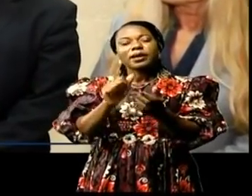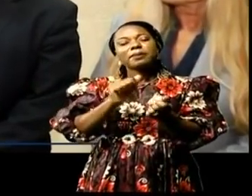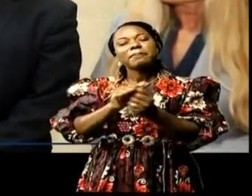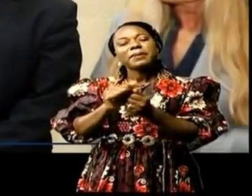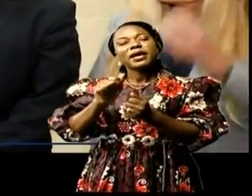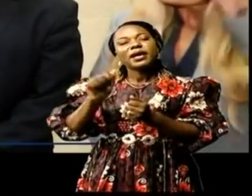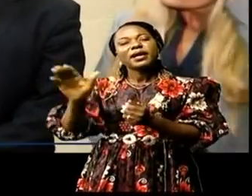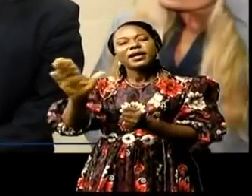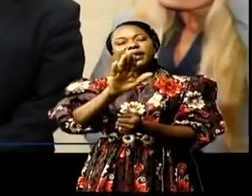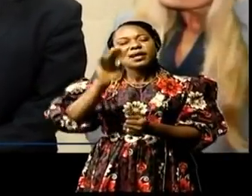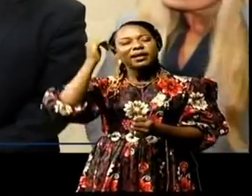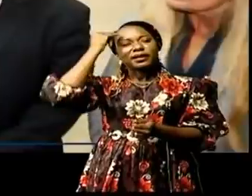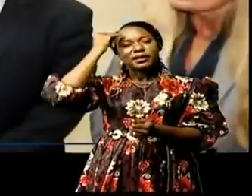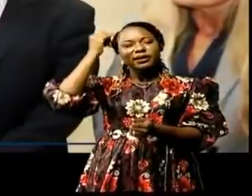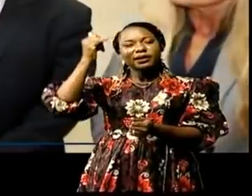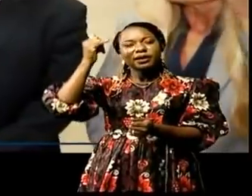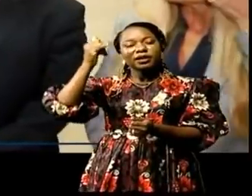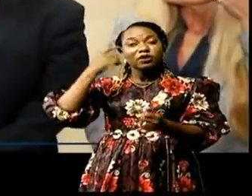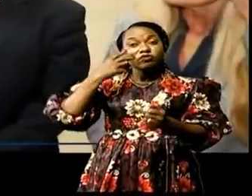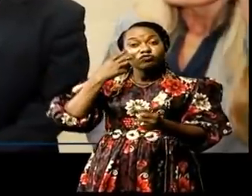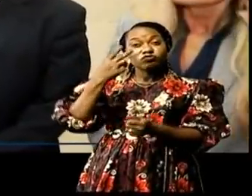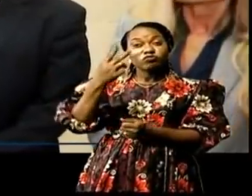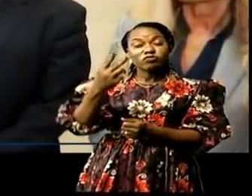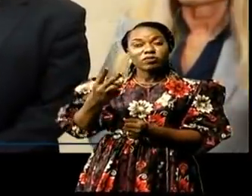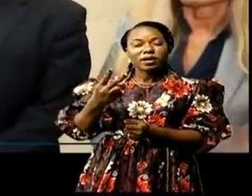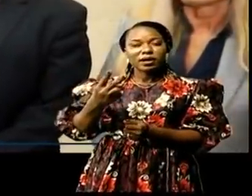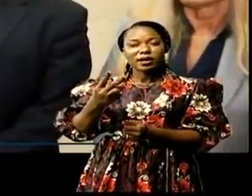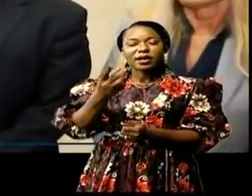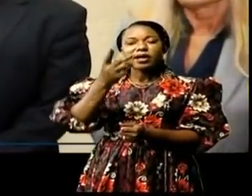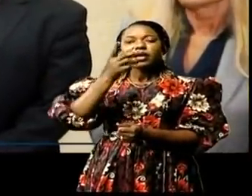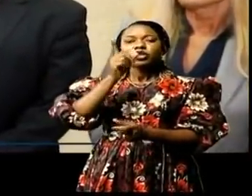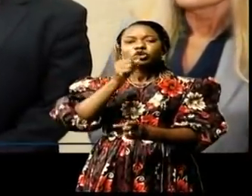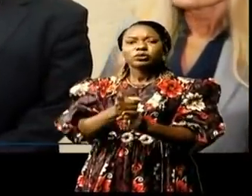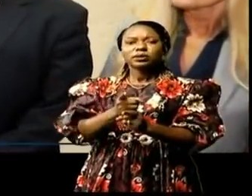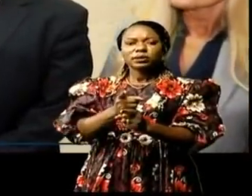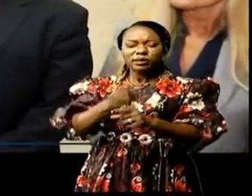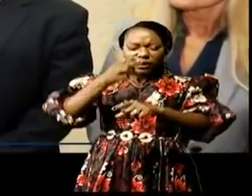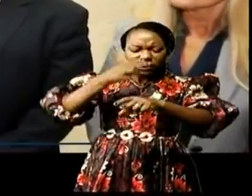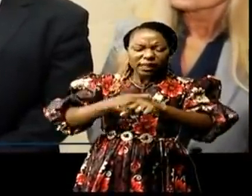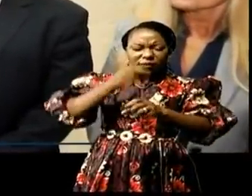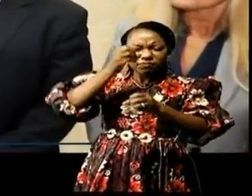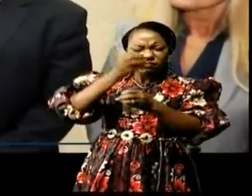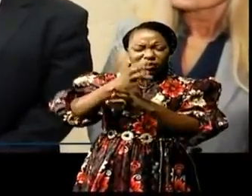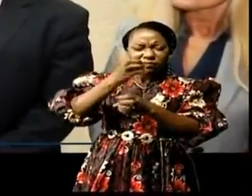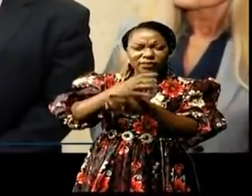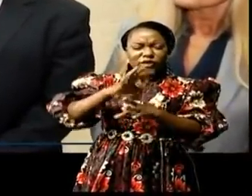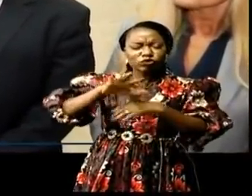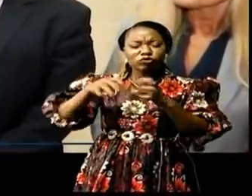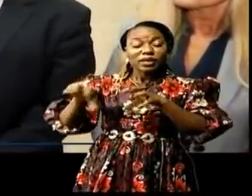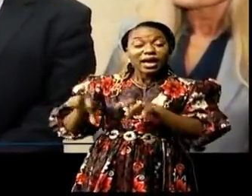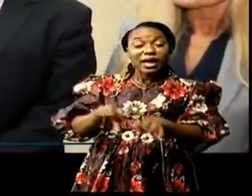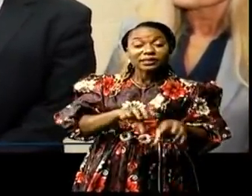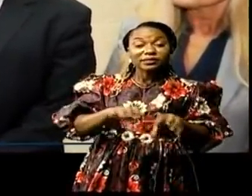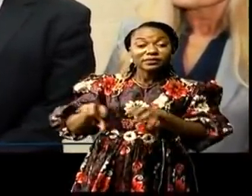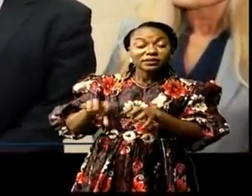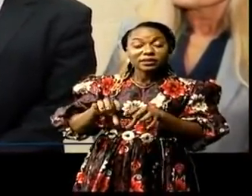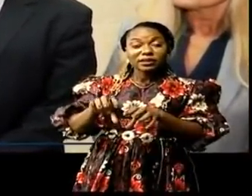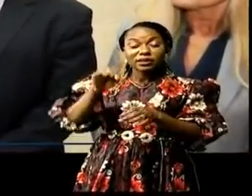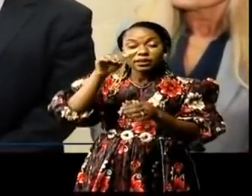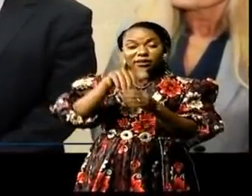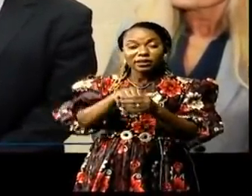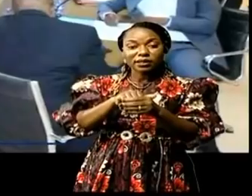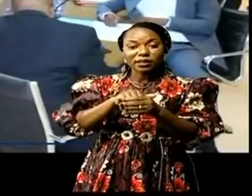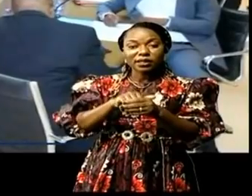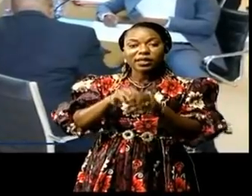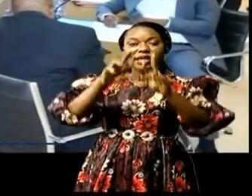système, localiser en temps réel et à tout moment toute activité dans le